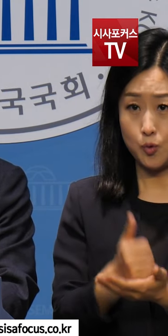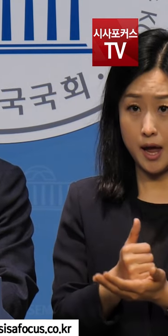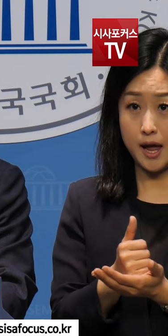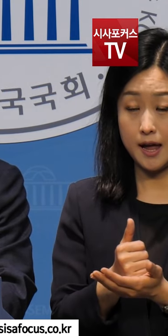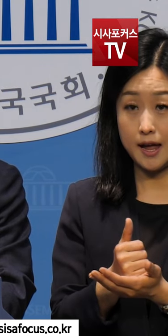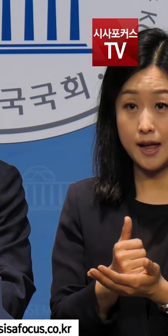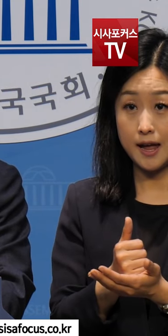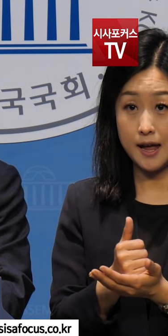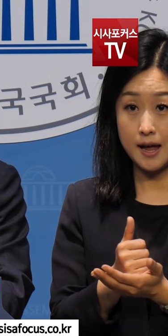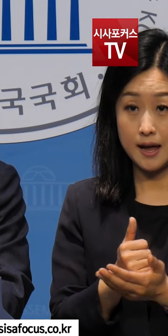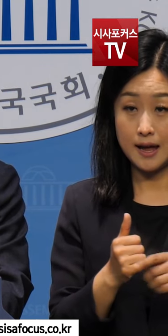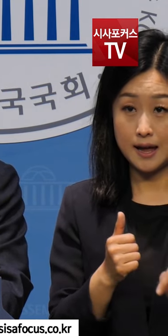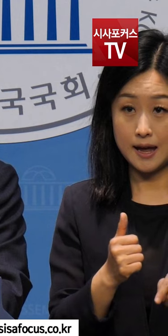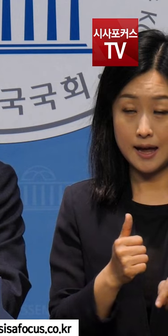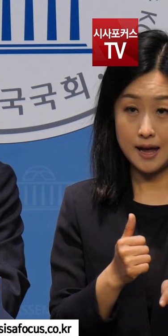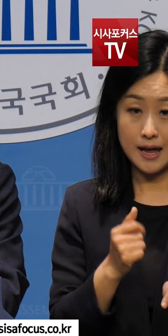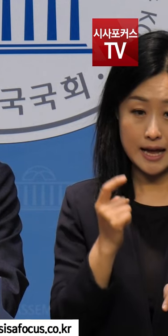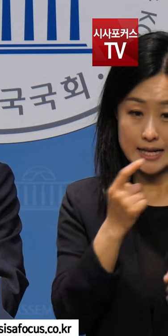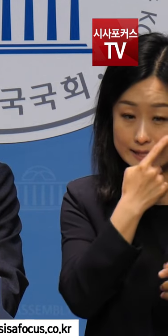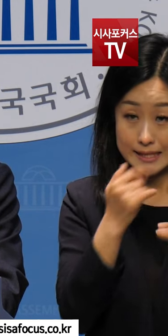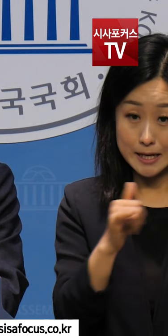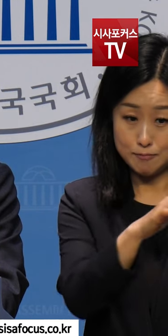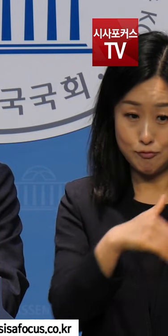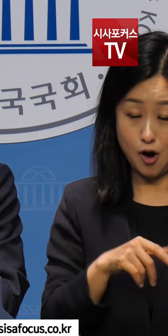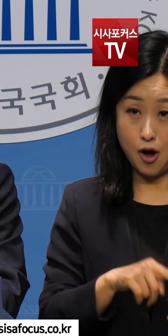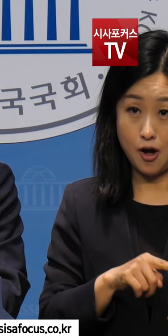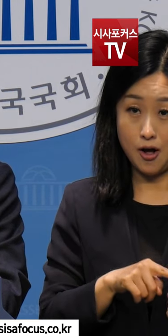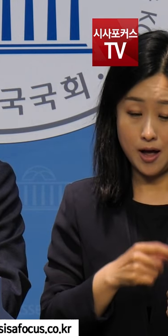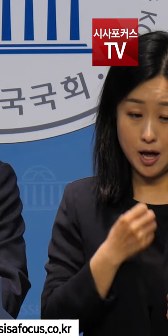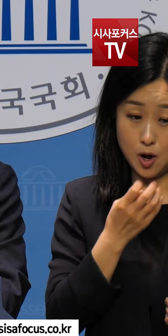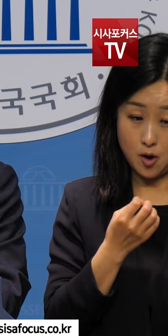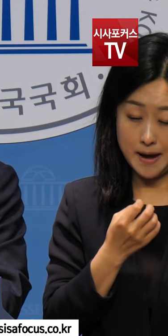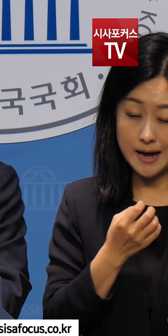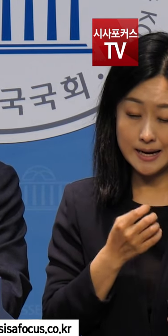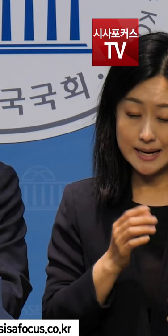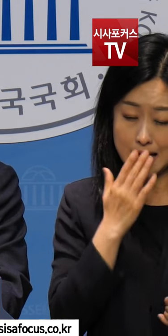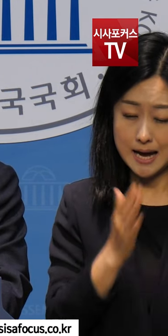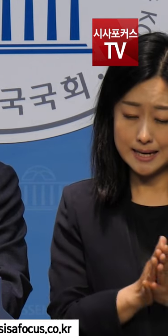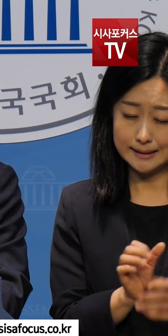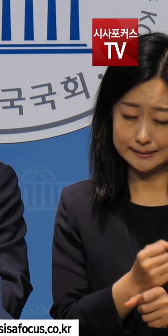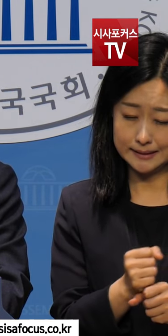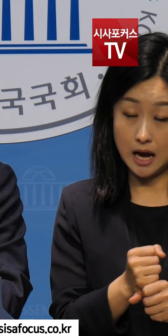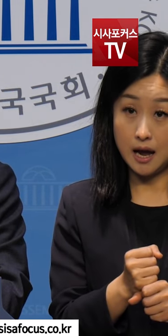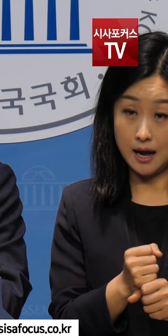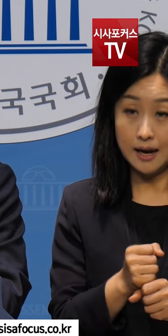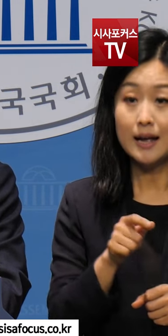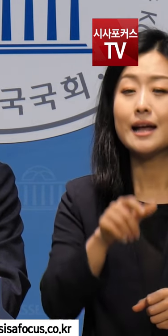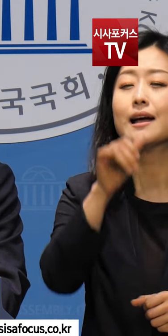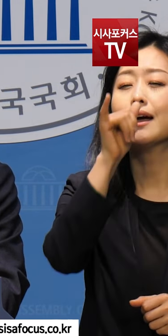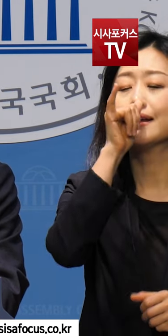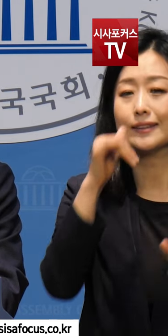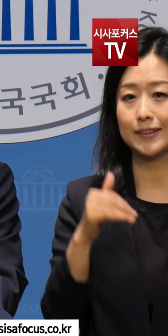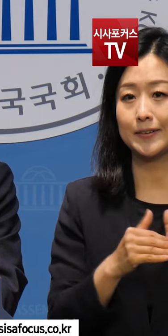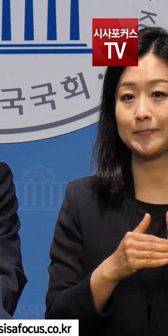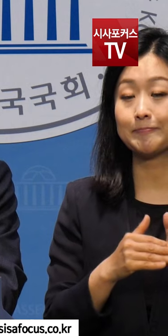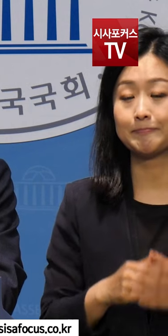담당 검사가 긴밀한 관계로 검찰의 불공정 수사가 커다란 사회적 문제가 된 적이 있습니다.